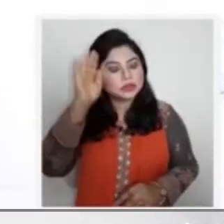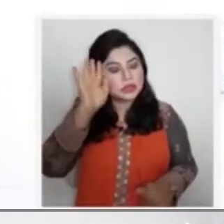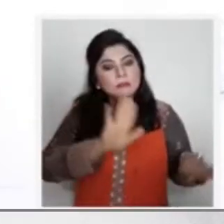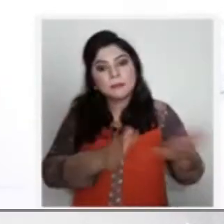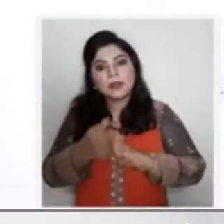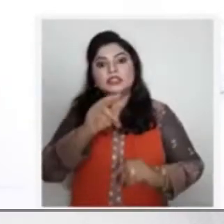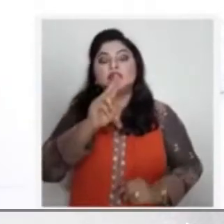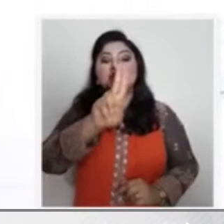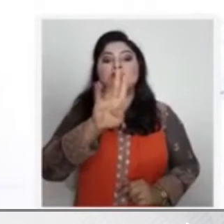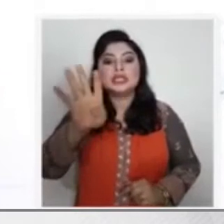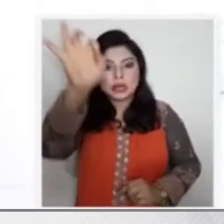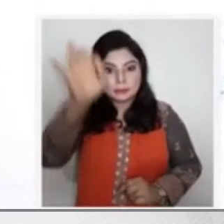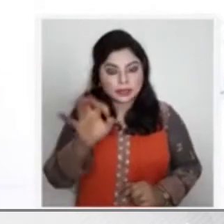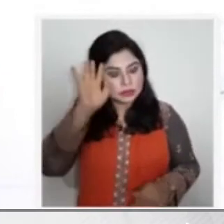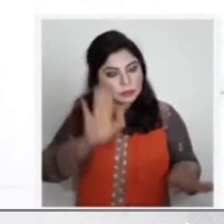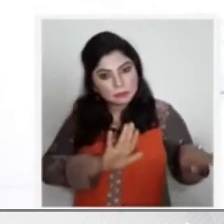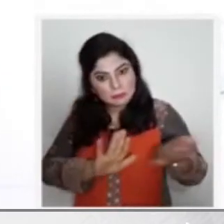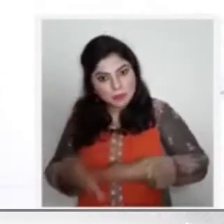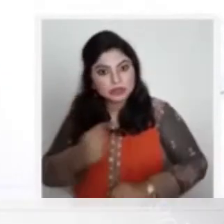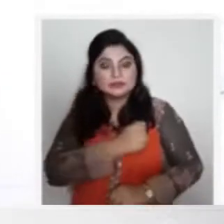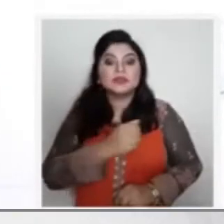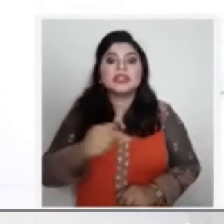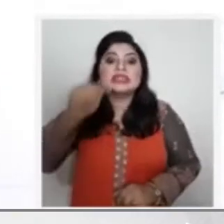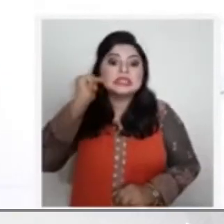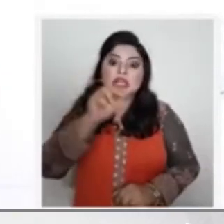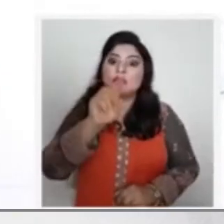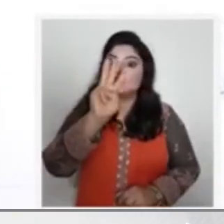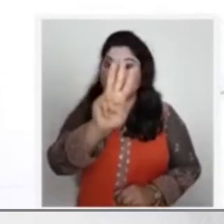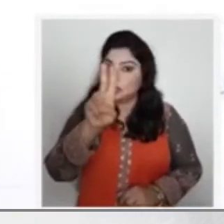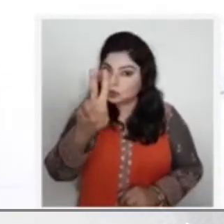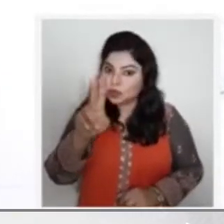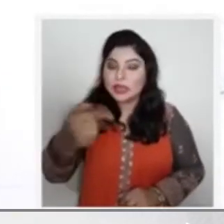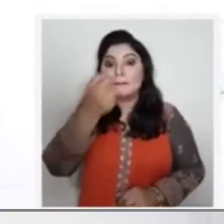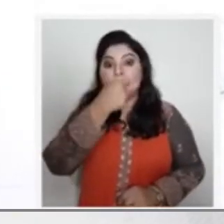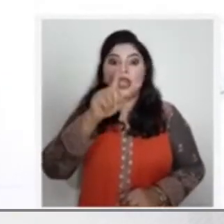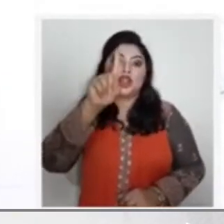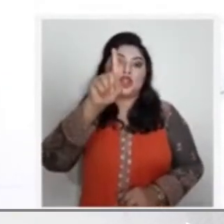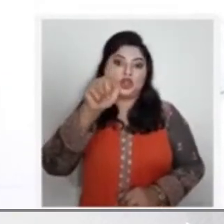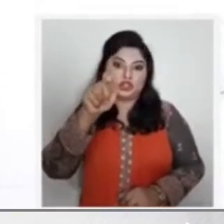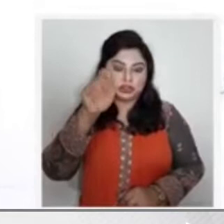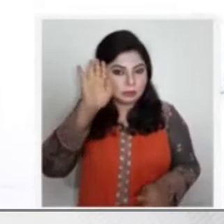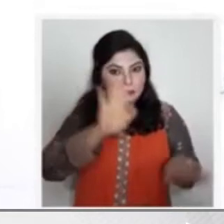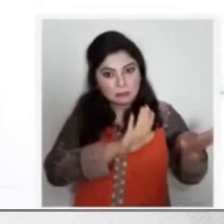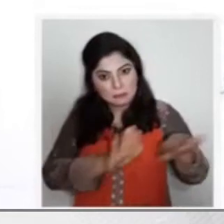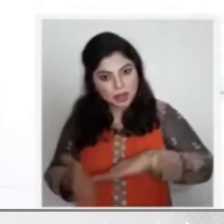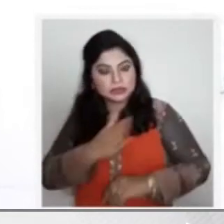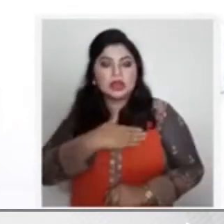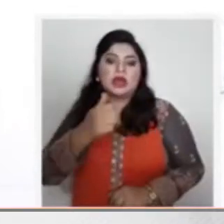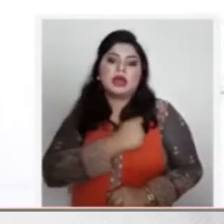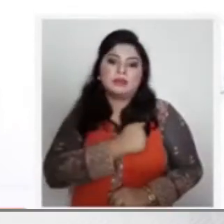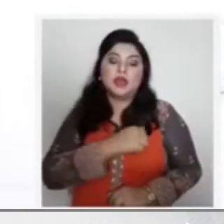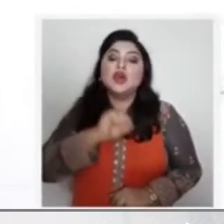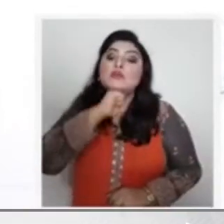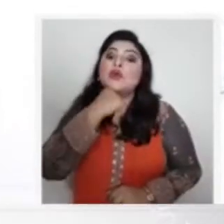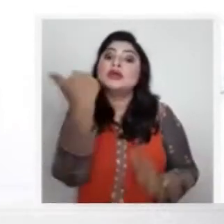পর্যন্ত ১৯৬৮ জন। শনাক্ত বিবেচনায় মৃত্যুর হার ১.২৬%। যারা মারা গেছেন তাদের মধ্যে